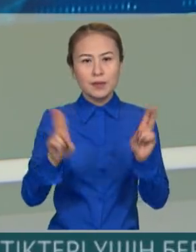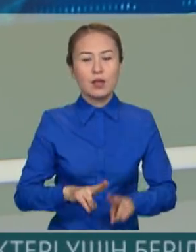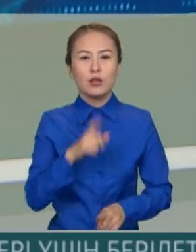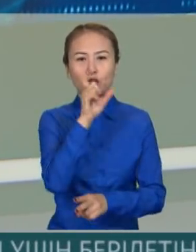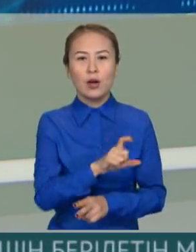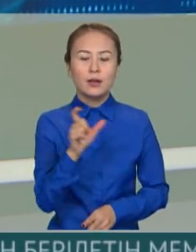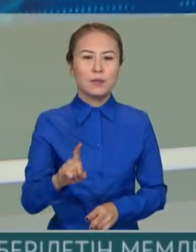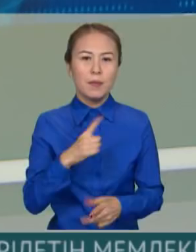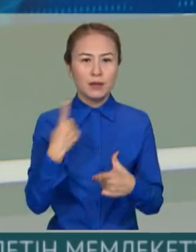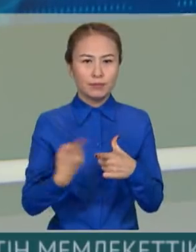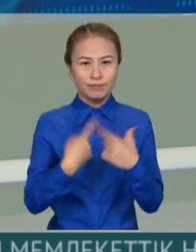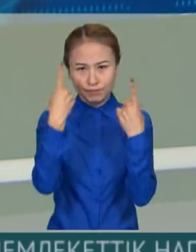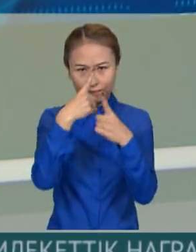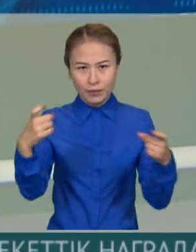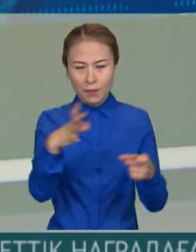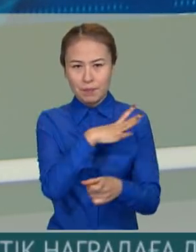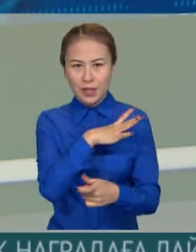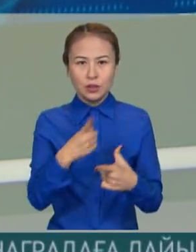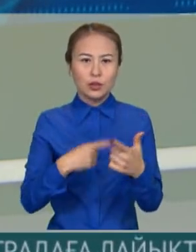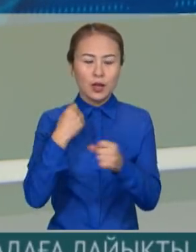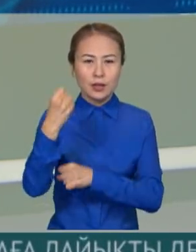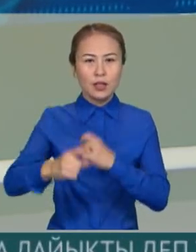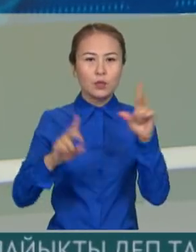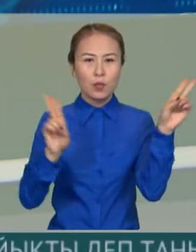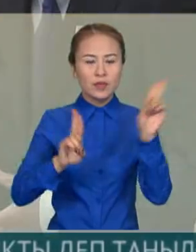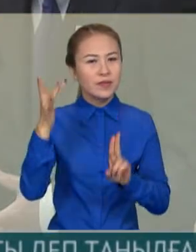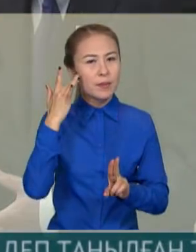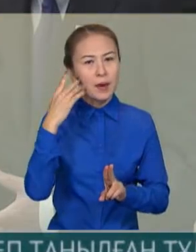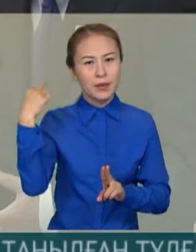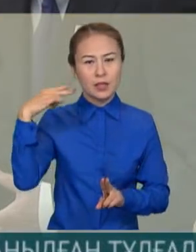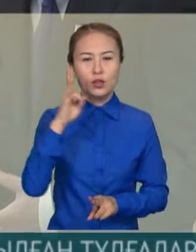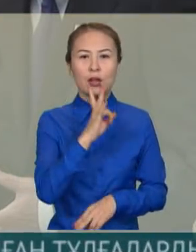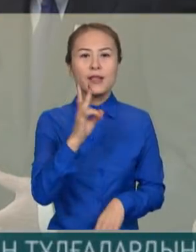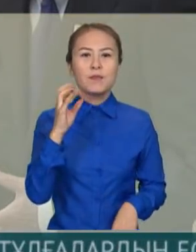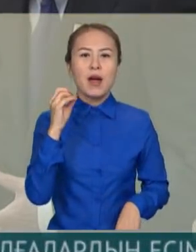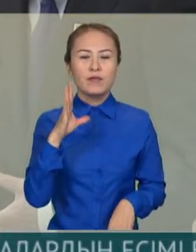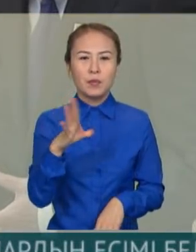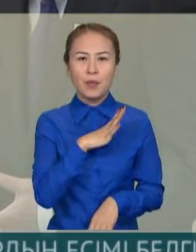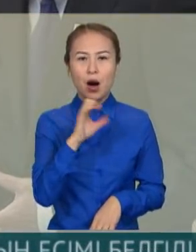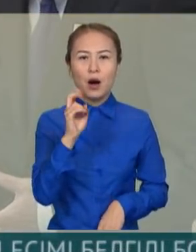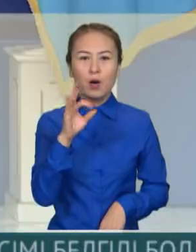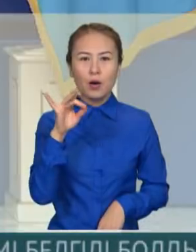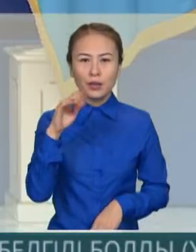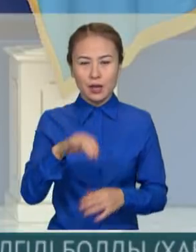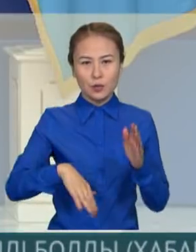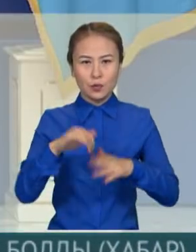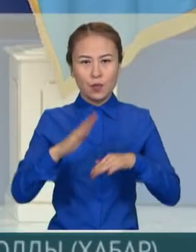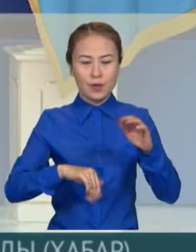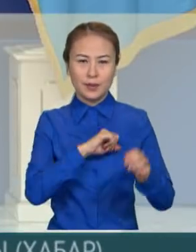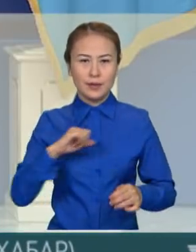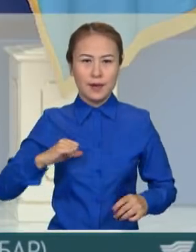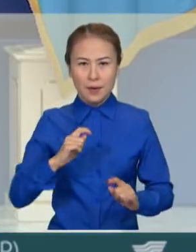танылған тұлғалардың есімі белгілі болды. Марапаттарда жылдағы дәстүр бойынша президент Нұрсұлтан Назарбаев Ақордада өз қолымен